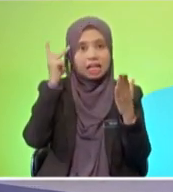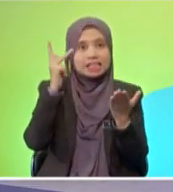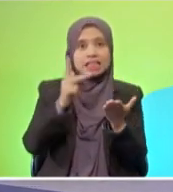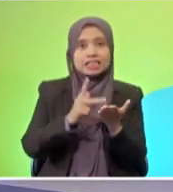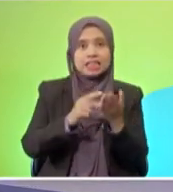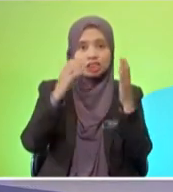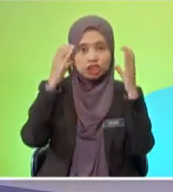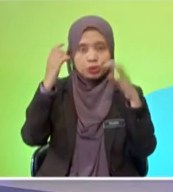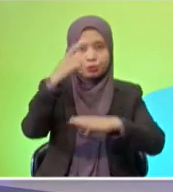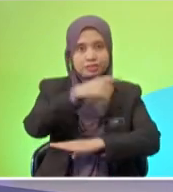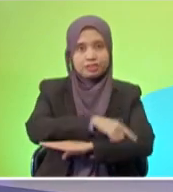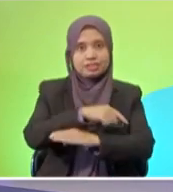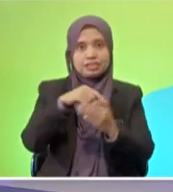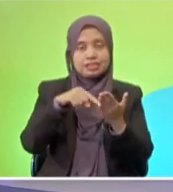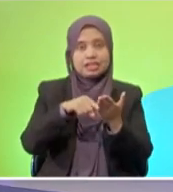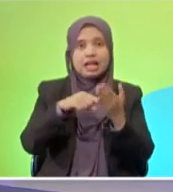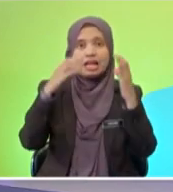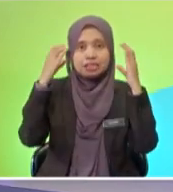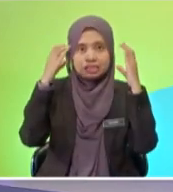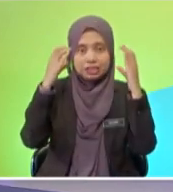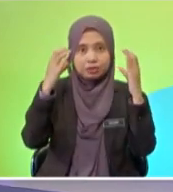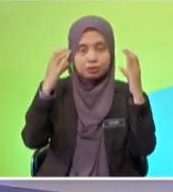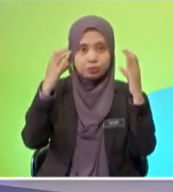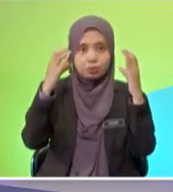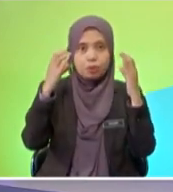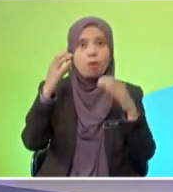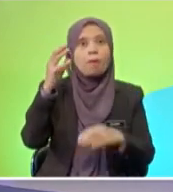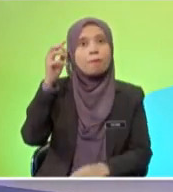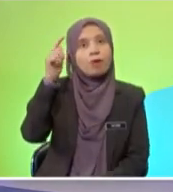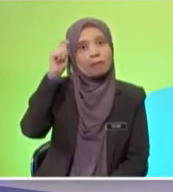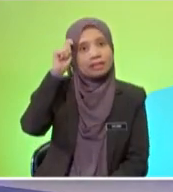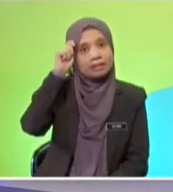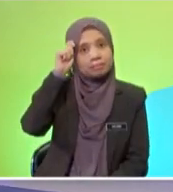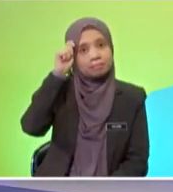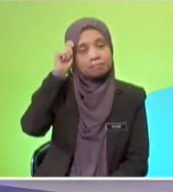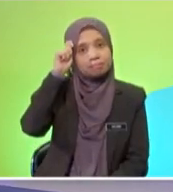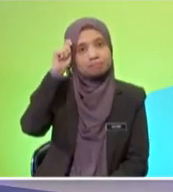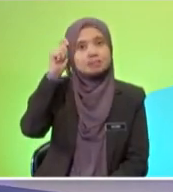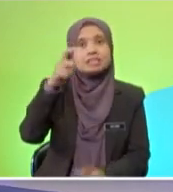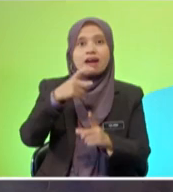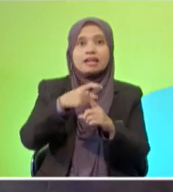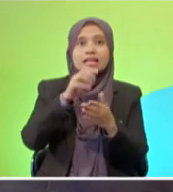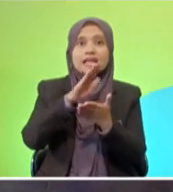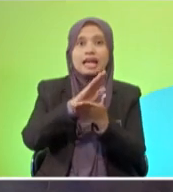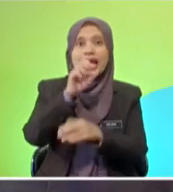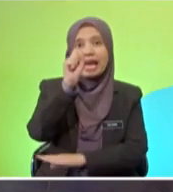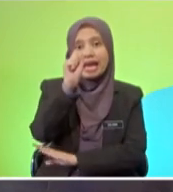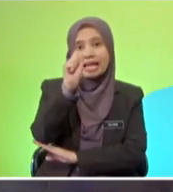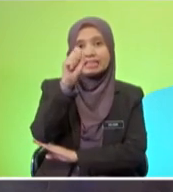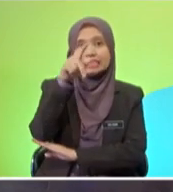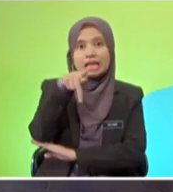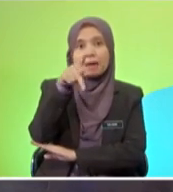pada hari ini ini dia tak lain tak bukan kita bersama Ghazali dari sekolah kebangsaan pendidikan